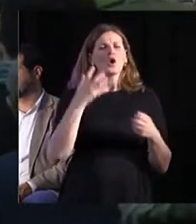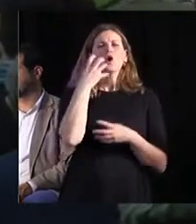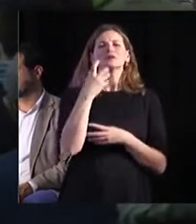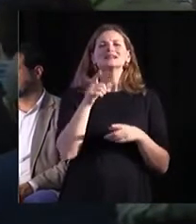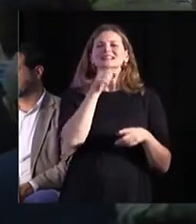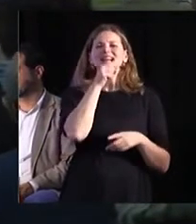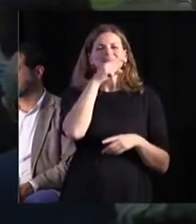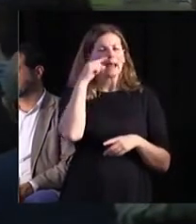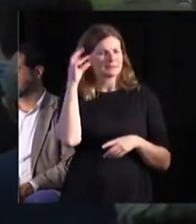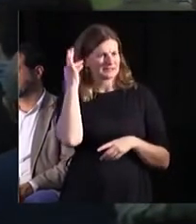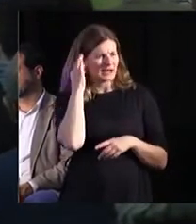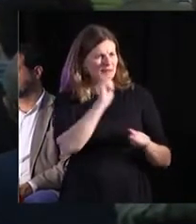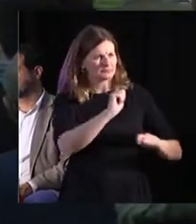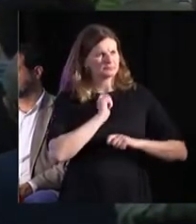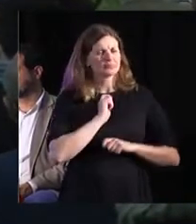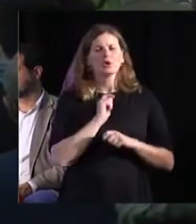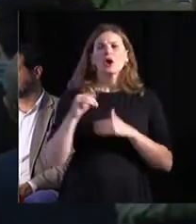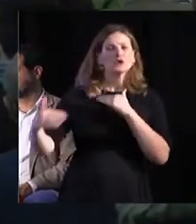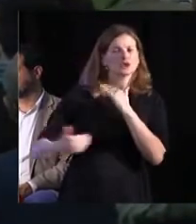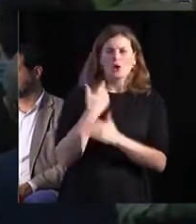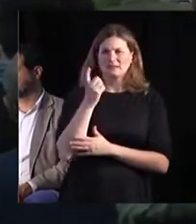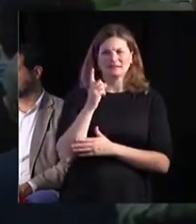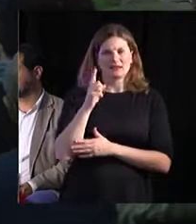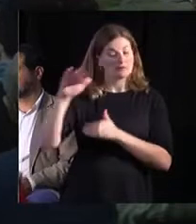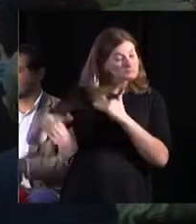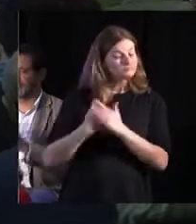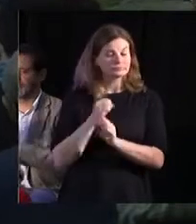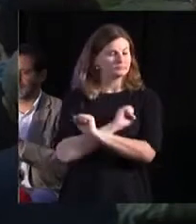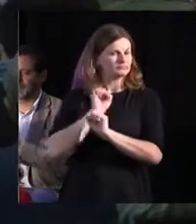nostres avis i les nostres àvies. No passareu, no passaran.